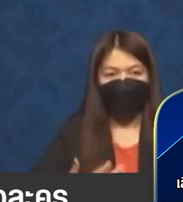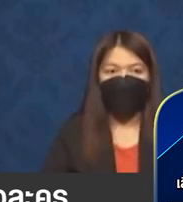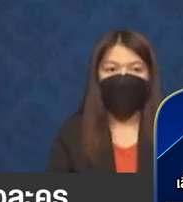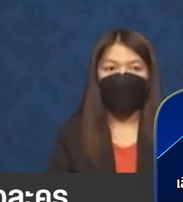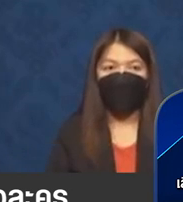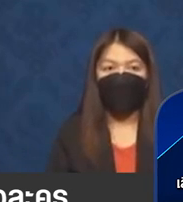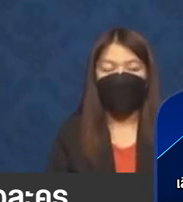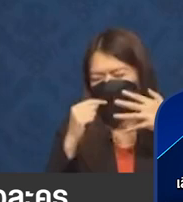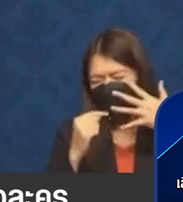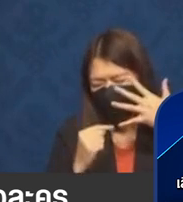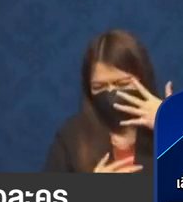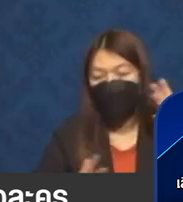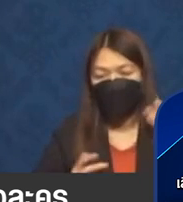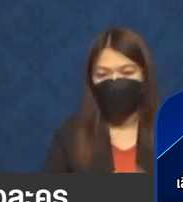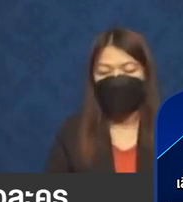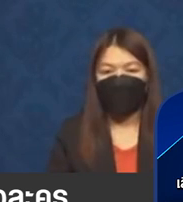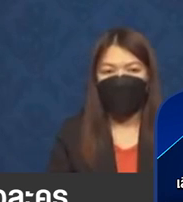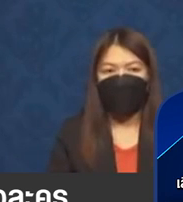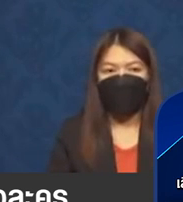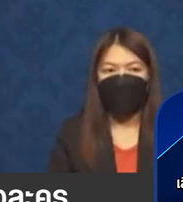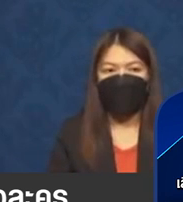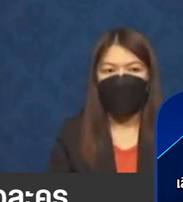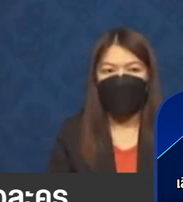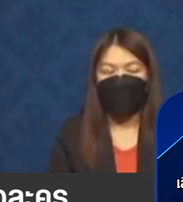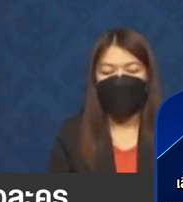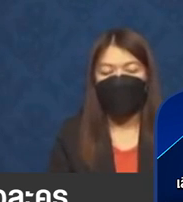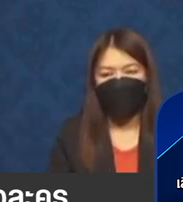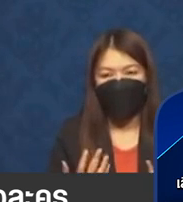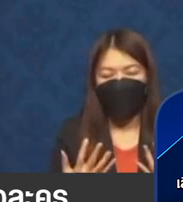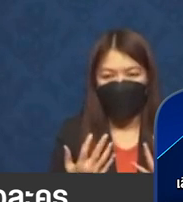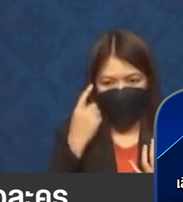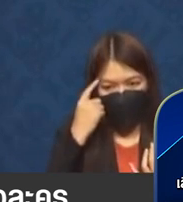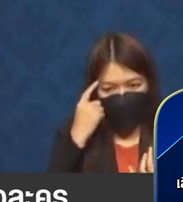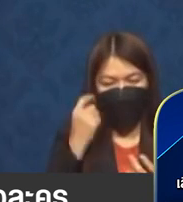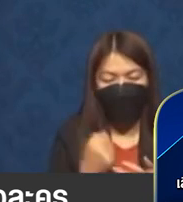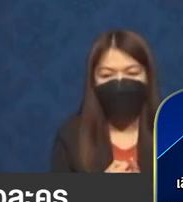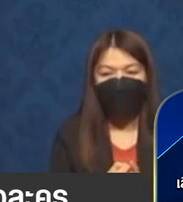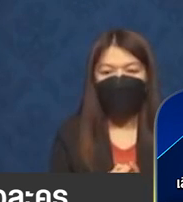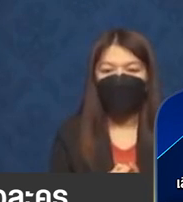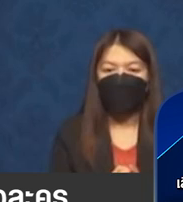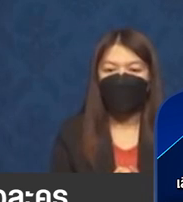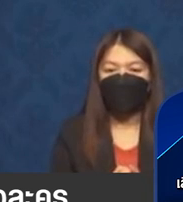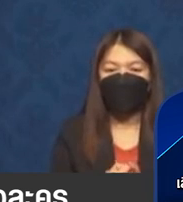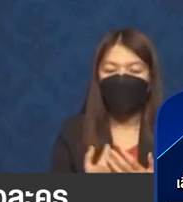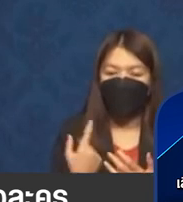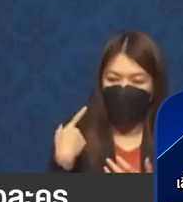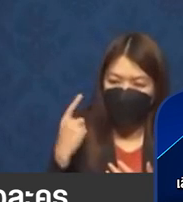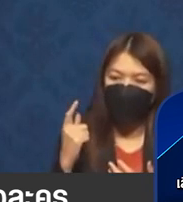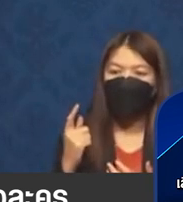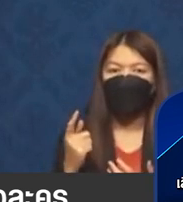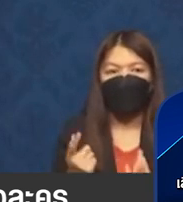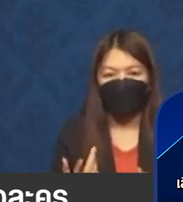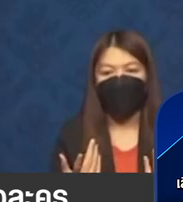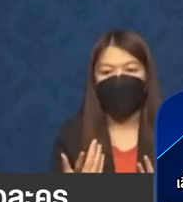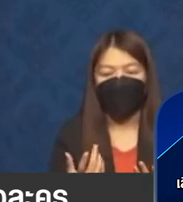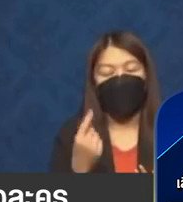ม.ตามรัฐธรรมนูญมาตรา152โดยมีนายชวนหลีกภัยประธานสภาผู้แทนราษฎรเป็นประธานการประชุมภายหลังนาย